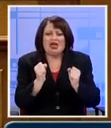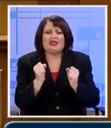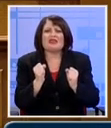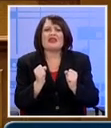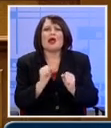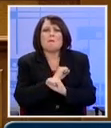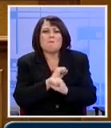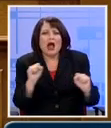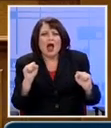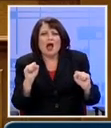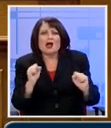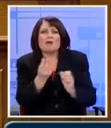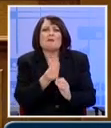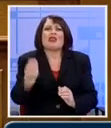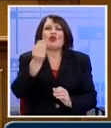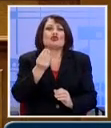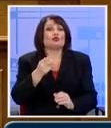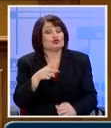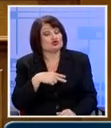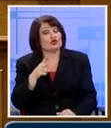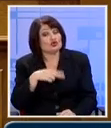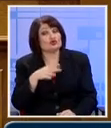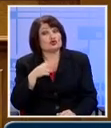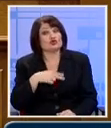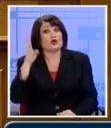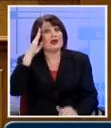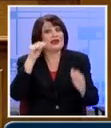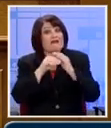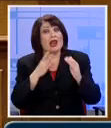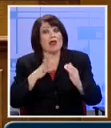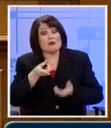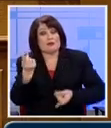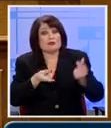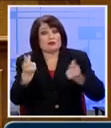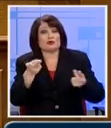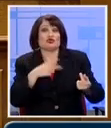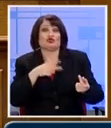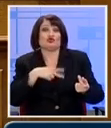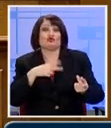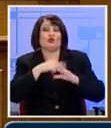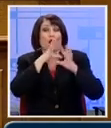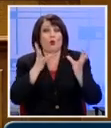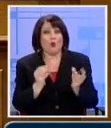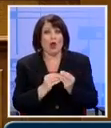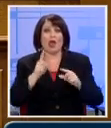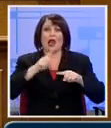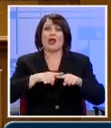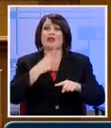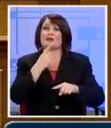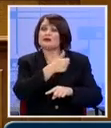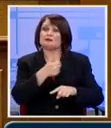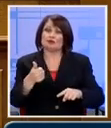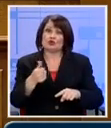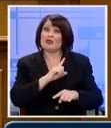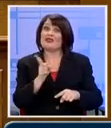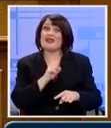bank run, σωστό, πληθωρισμό, σωστό, φυγή κεφαλαίων και ανθρώπων, σωστό. Για το λόγο αυτό και μόνο η Ελλάδα, είπατε, δεν